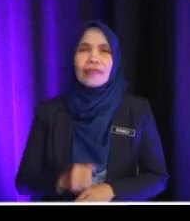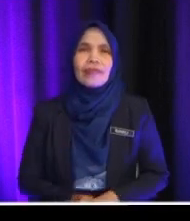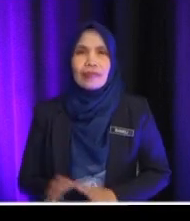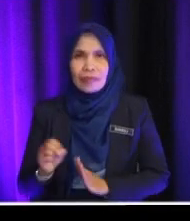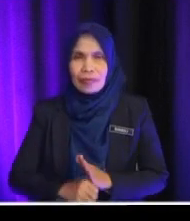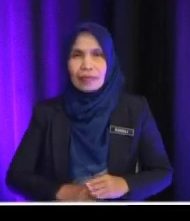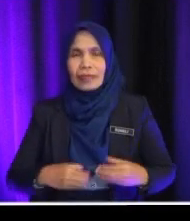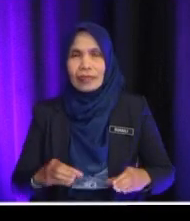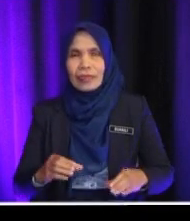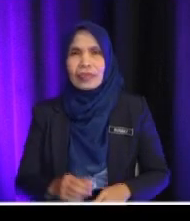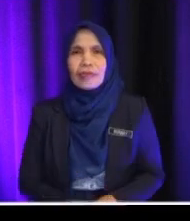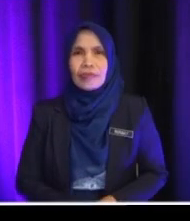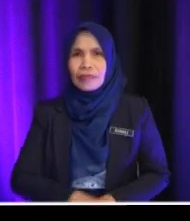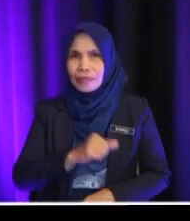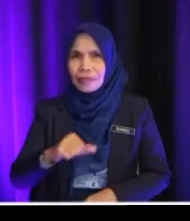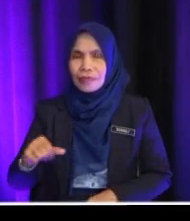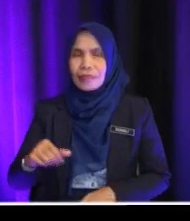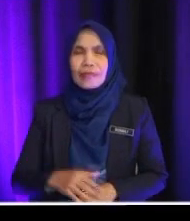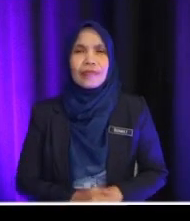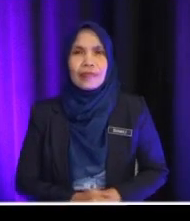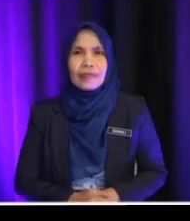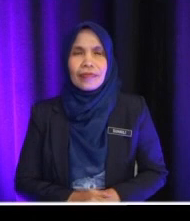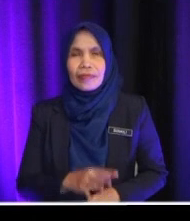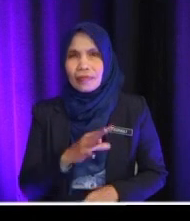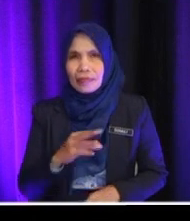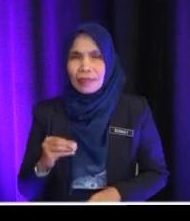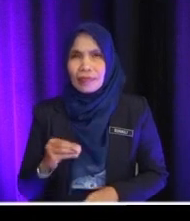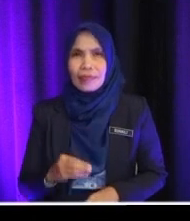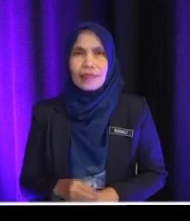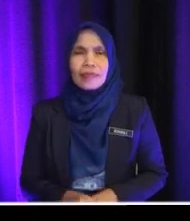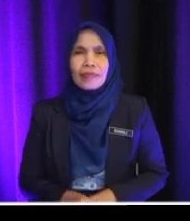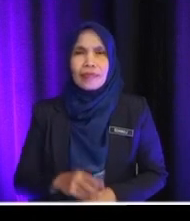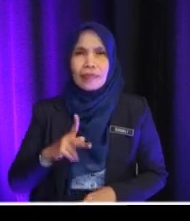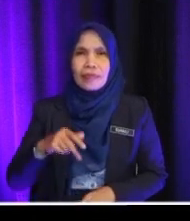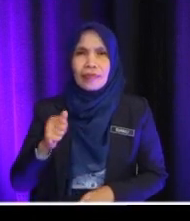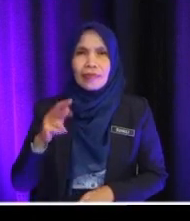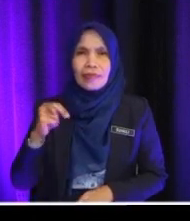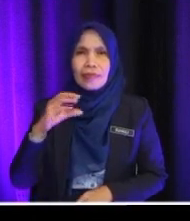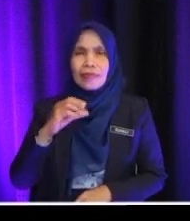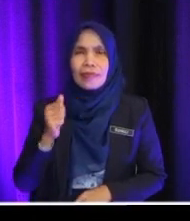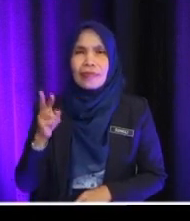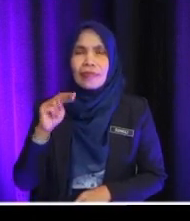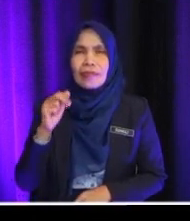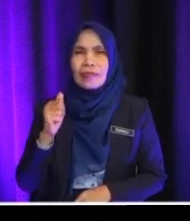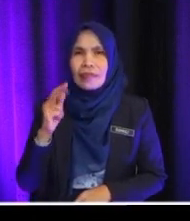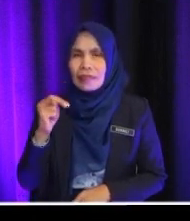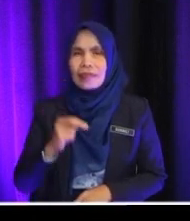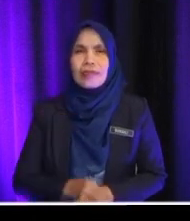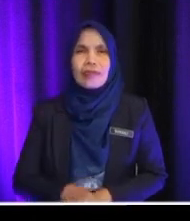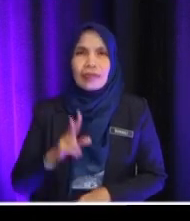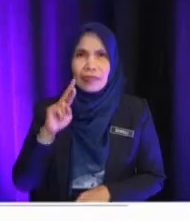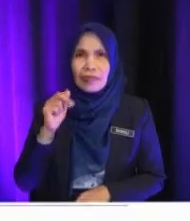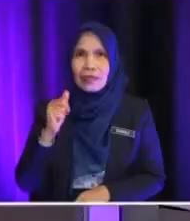juga pancaran radiasi ataupun haba cahaya kan, cahaya, menggunakan gelombang haba